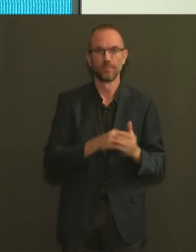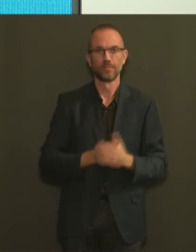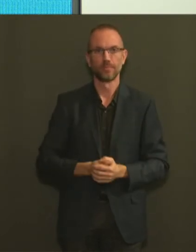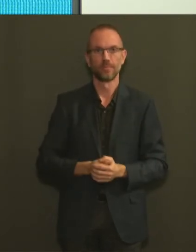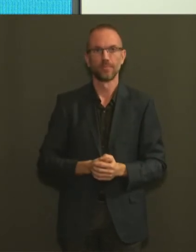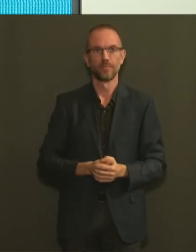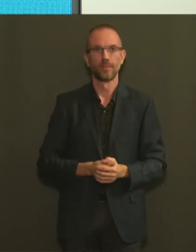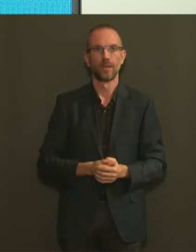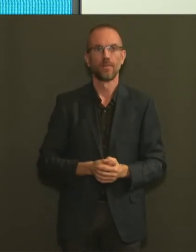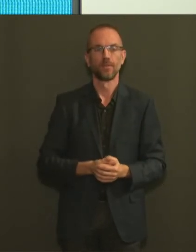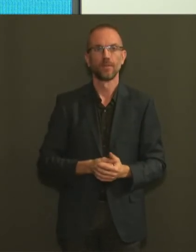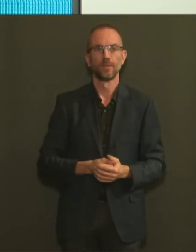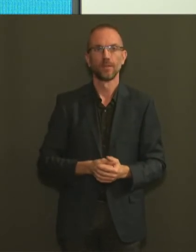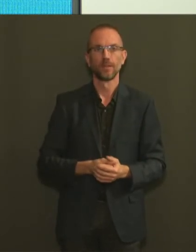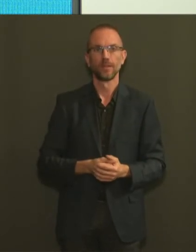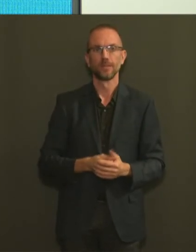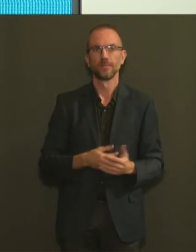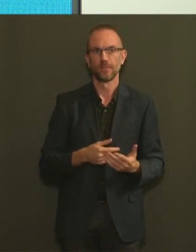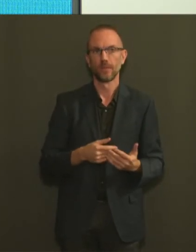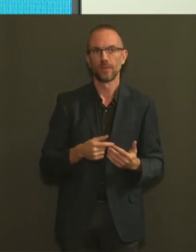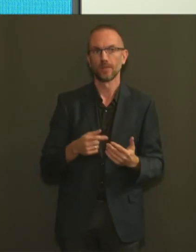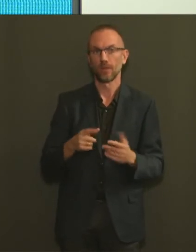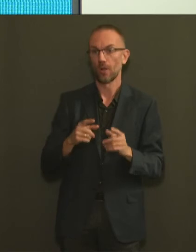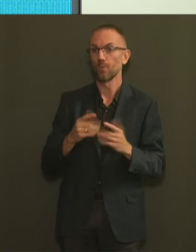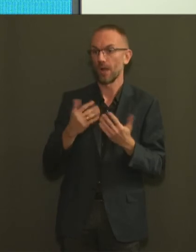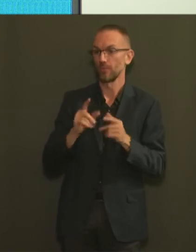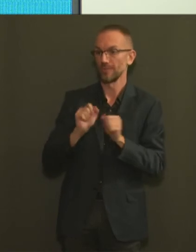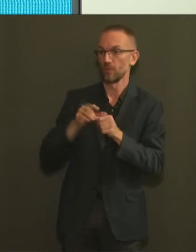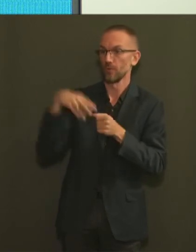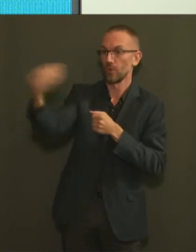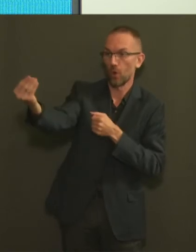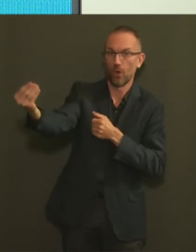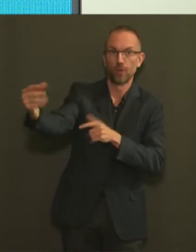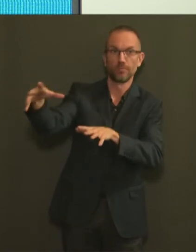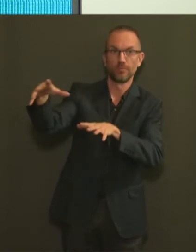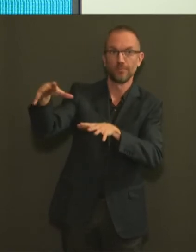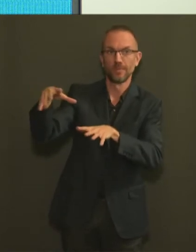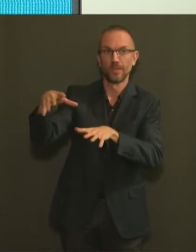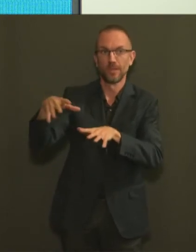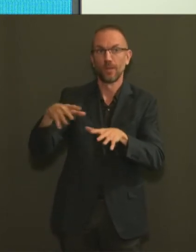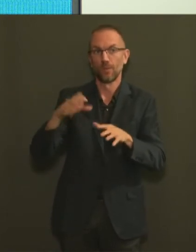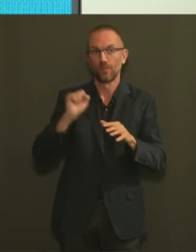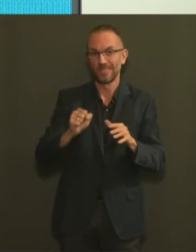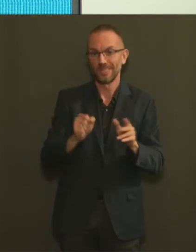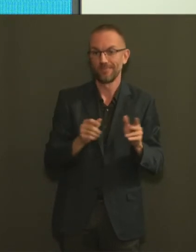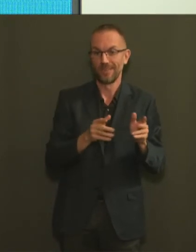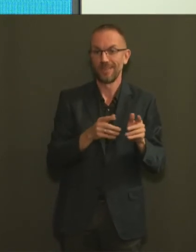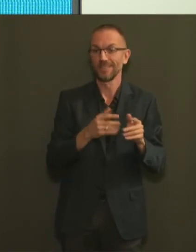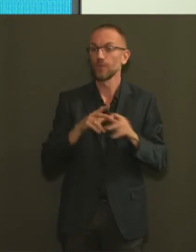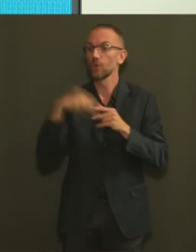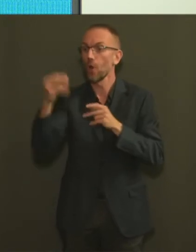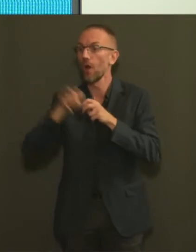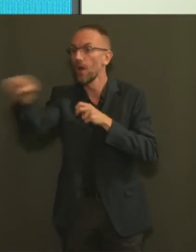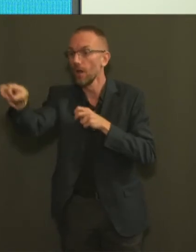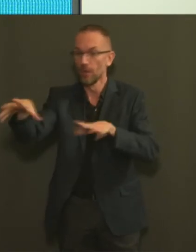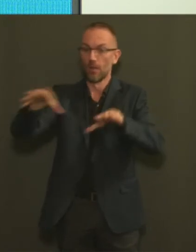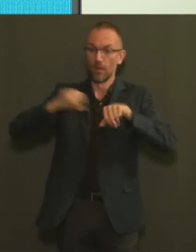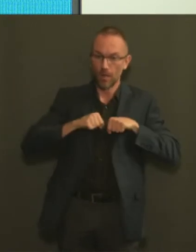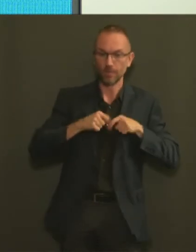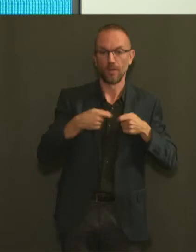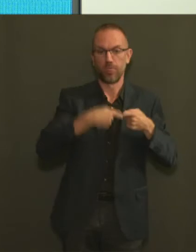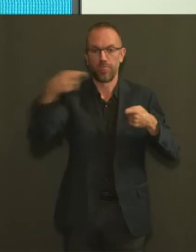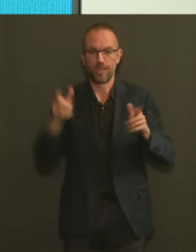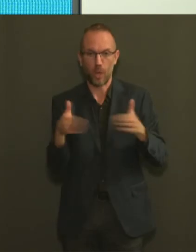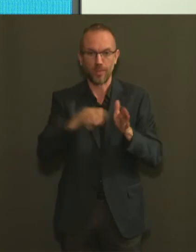ainsi acquis le virus prolongeant éventuellement la problématique donc essayons de faire de ces faits